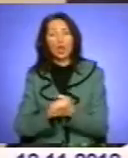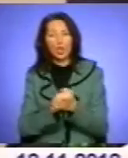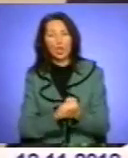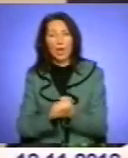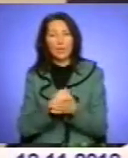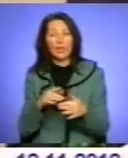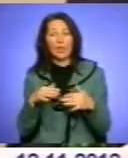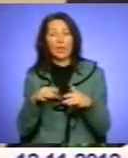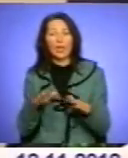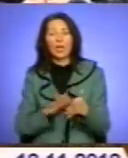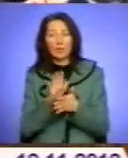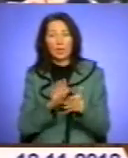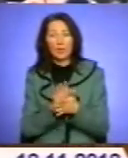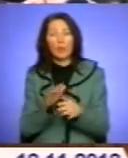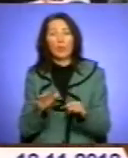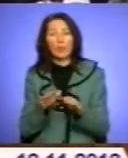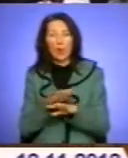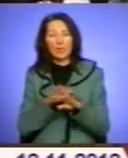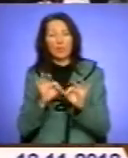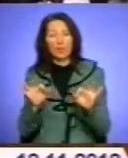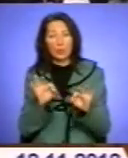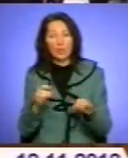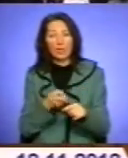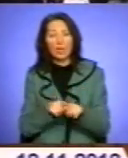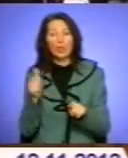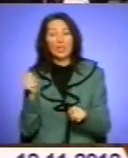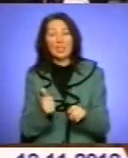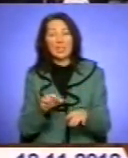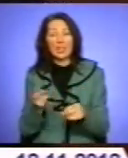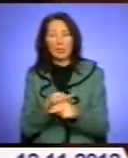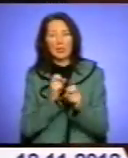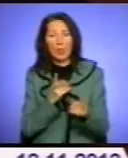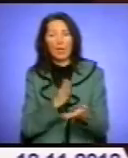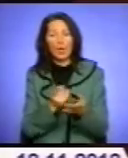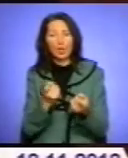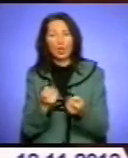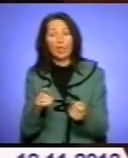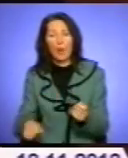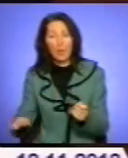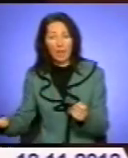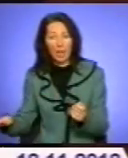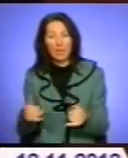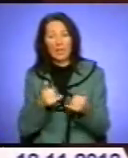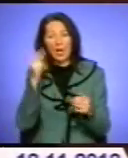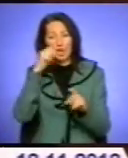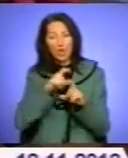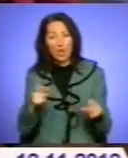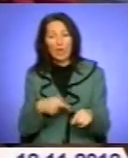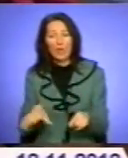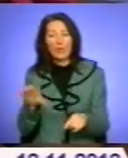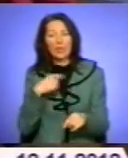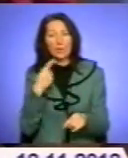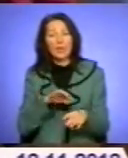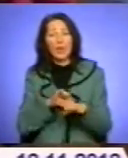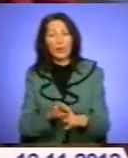средства массовой информации. Також тиждень безпеки цього року має залучити наймолодших громадян. Для школярів в усіх областях проведуть навчальні заняття